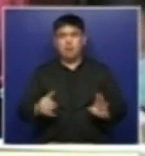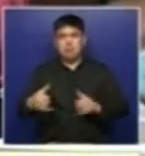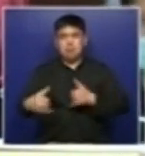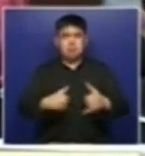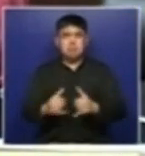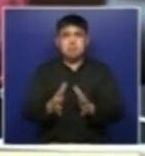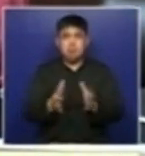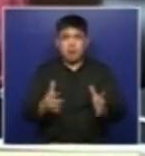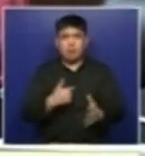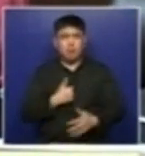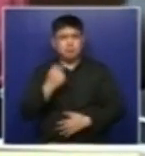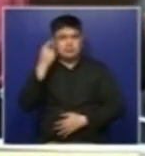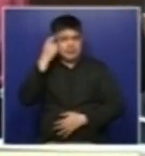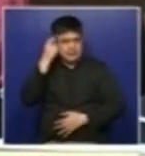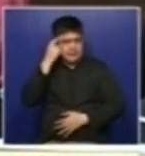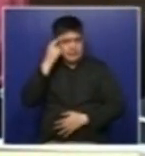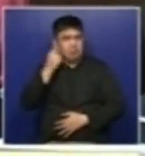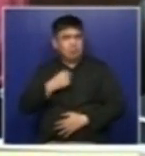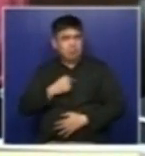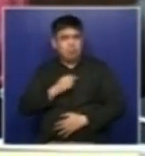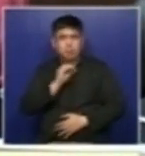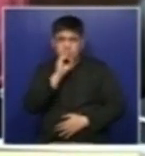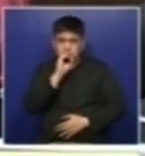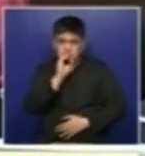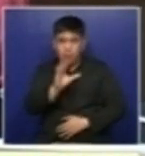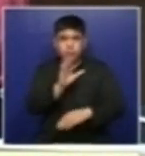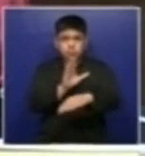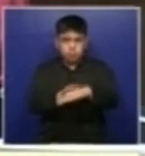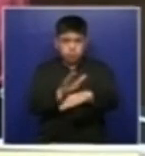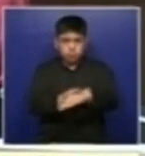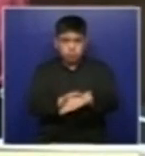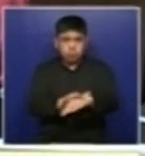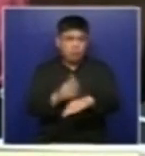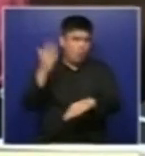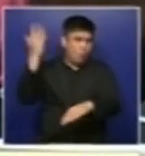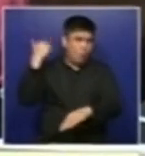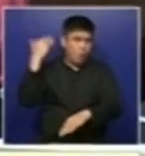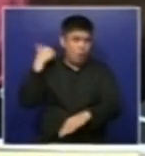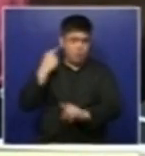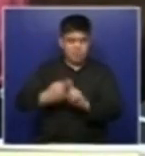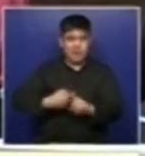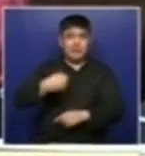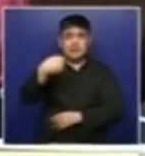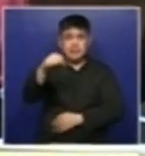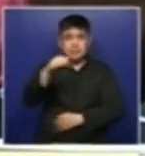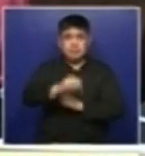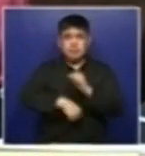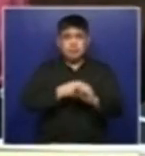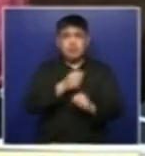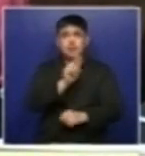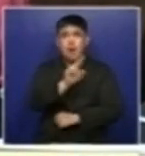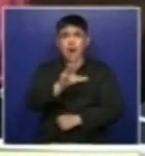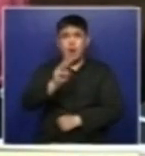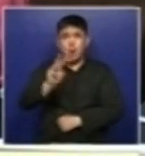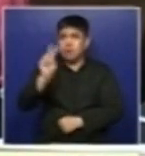มเนี่ยเคยได้เรียนต่อสภาแห่งนี้ไปเมื่อเดือนตุลาคมปี